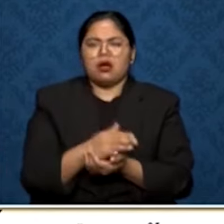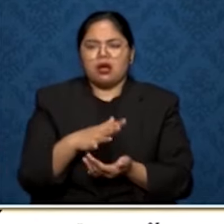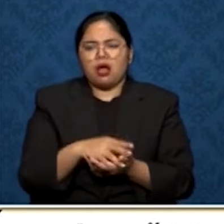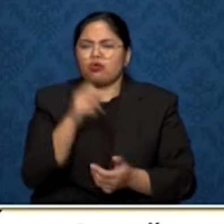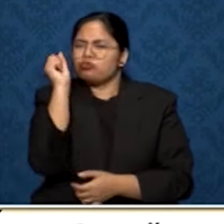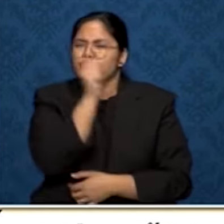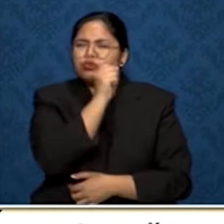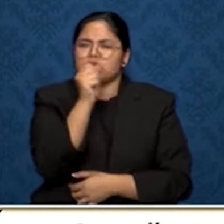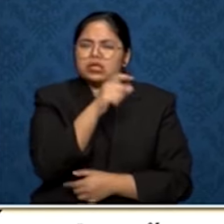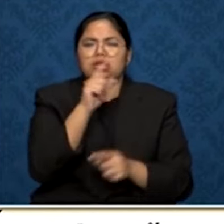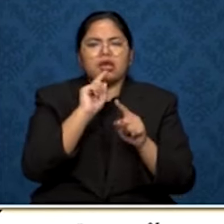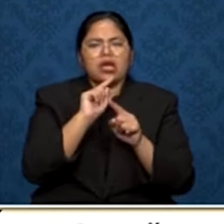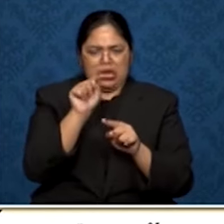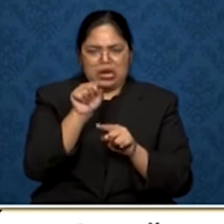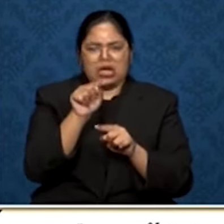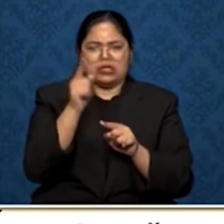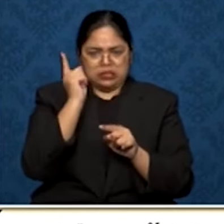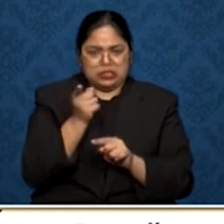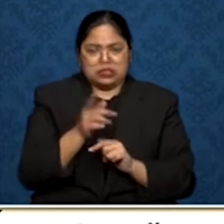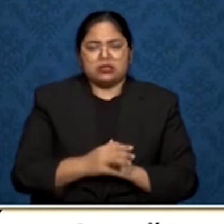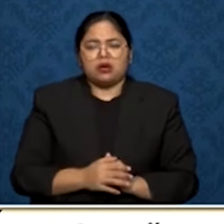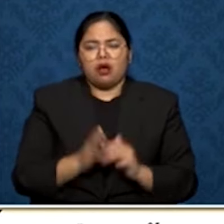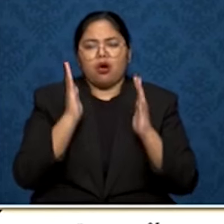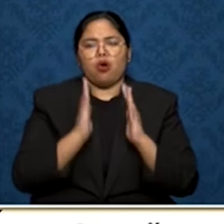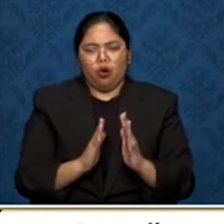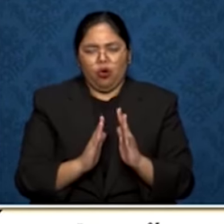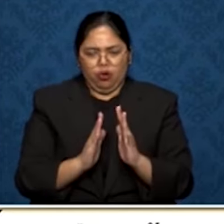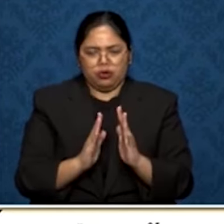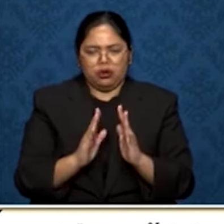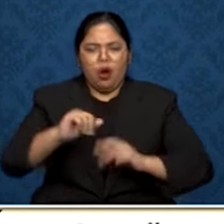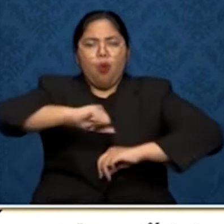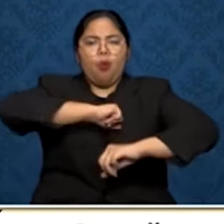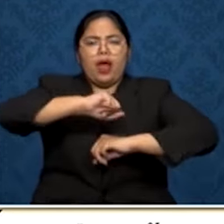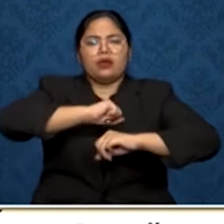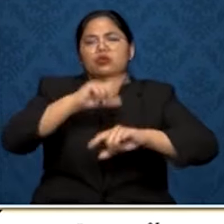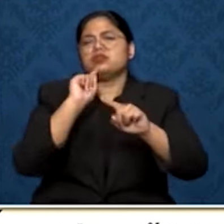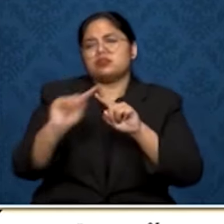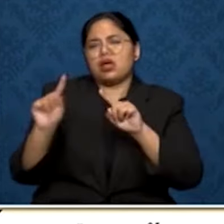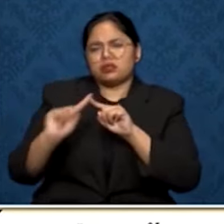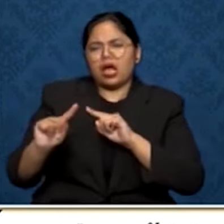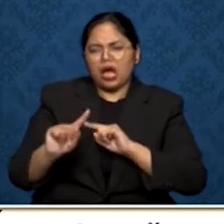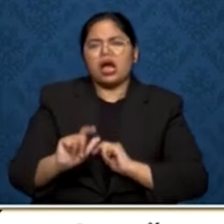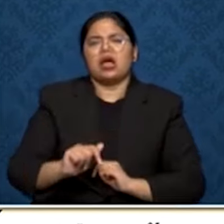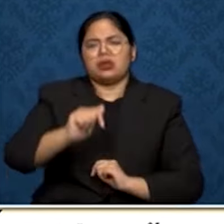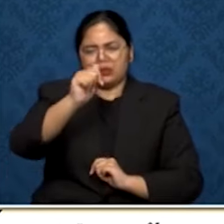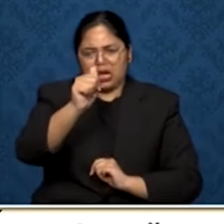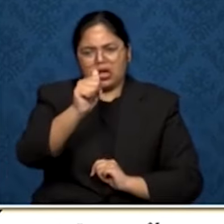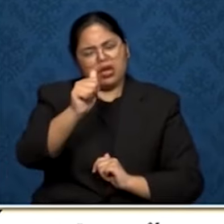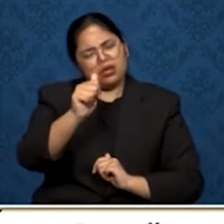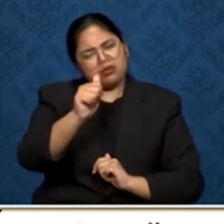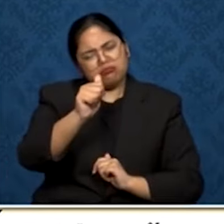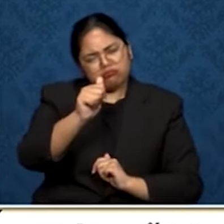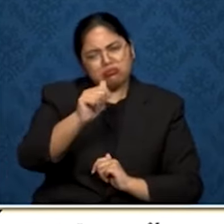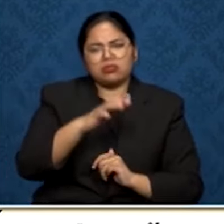ดดูจๆ เอาไปจัดอีเวนทเลยเปิดเวทีให้คนรุนใหม่ มันได้ครับแต่็ไมรู้เหกครับว่